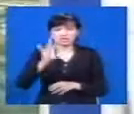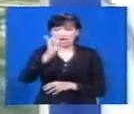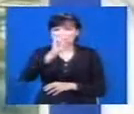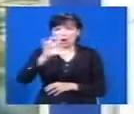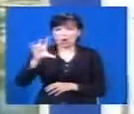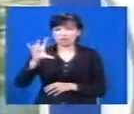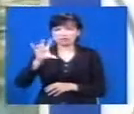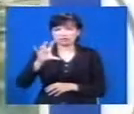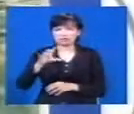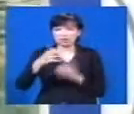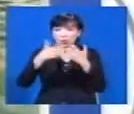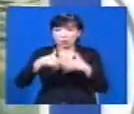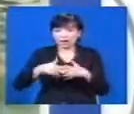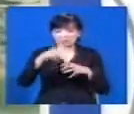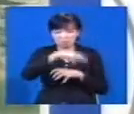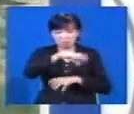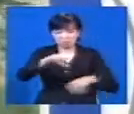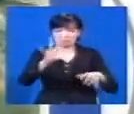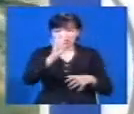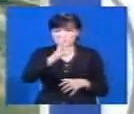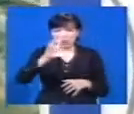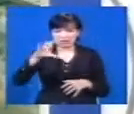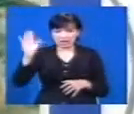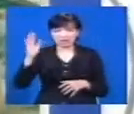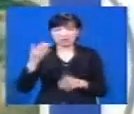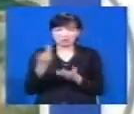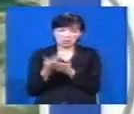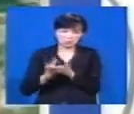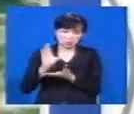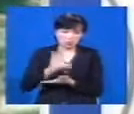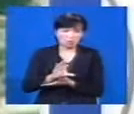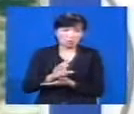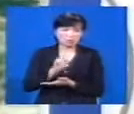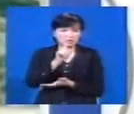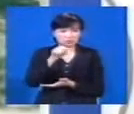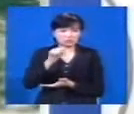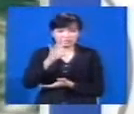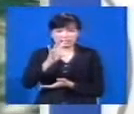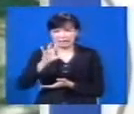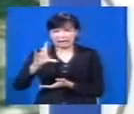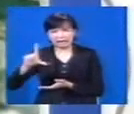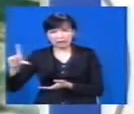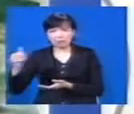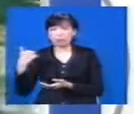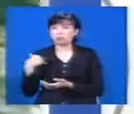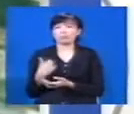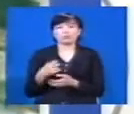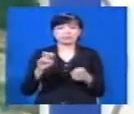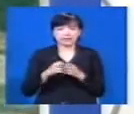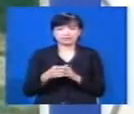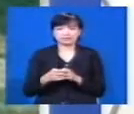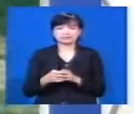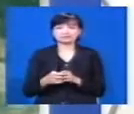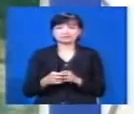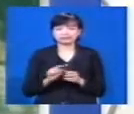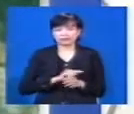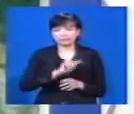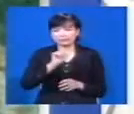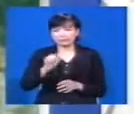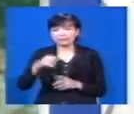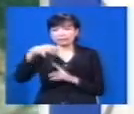การลงทุนก็หลายแสนล้านนะครับเกือบ1ล้านล้านนะครับฝั่งที่อยู่ทางฝั่งซ้ายมือของการมุ่งหน้าไปพัทยาเนี่ยเราเรียกว่าเฟส